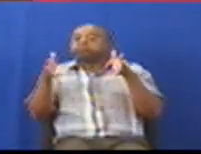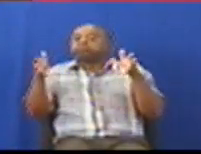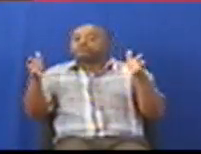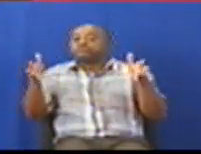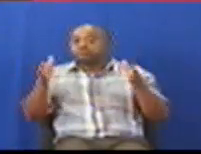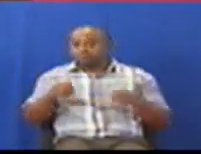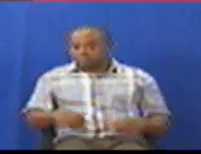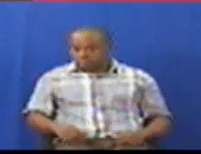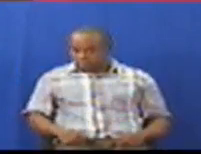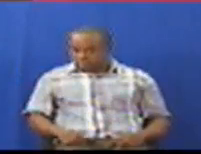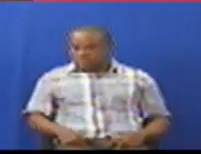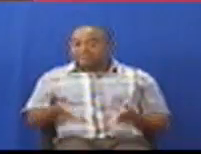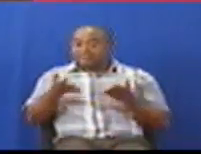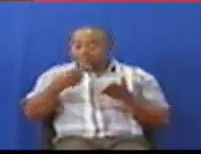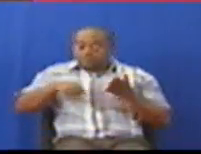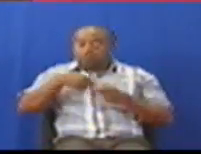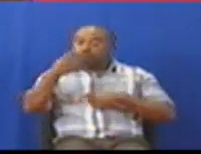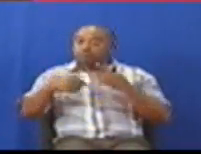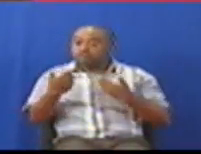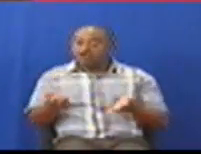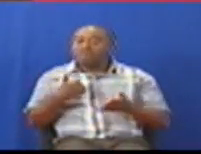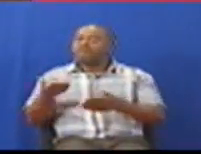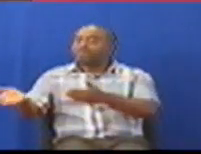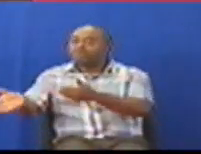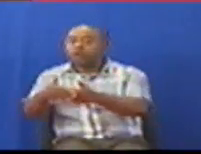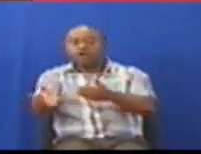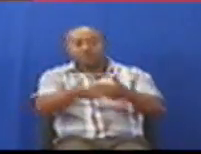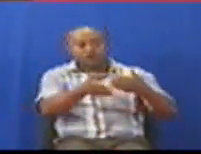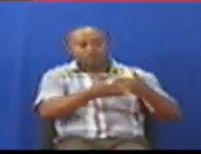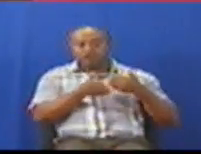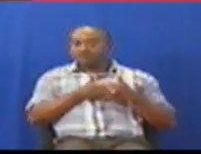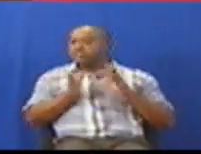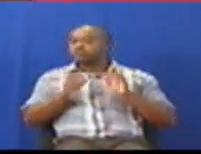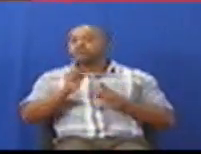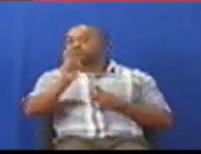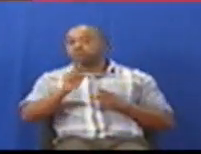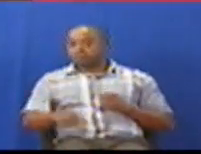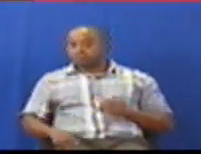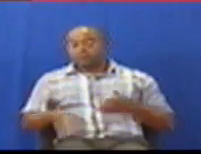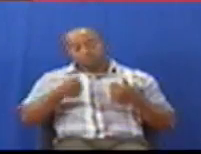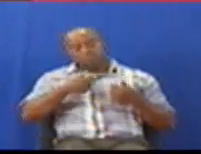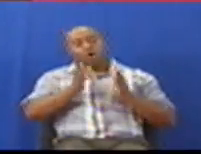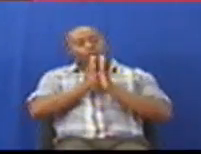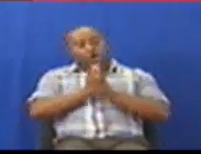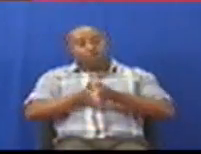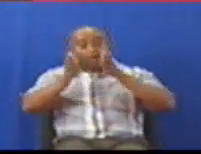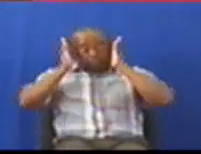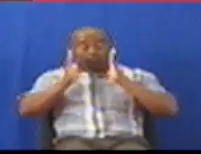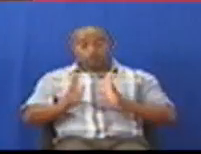kuona miji inakuwa alafu tunaendelea kuifunga, inakuwa sio sawa. Kwa ni kuombe sana mheshimiwa